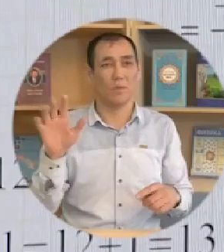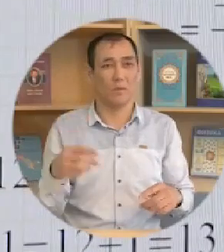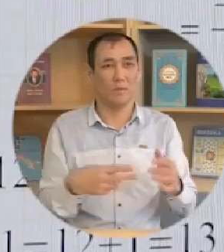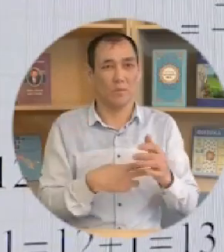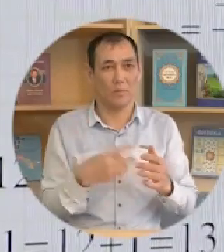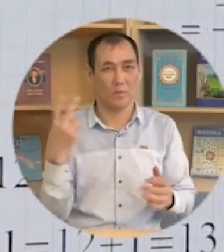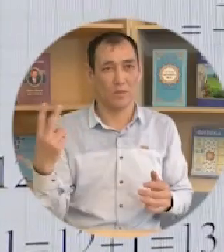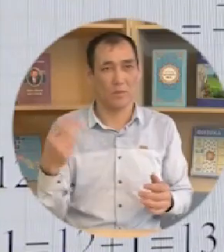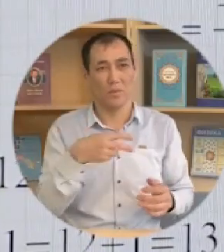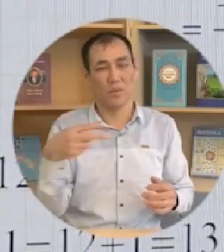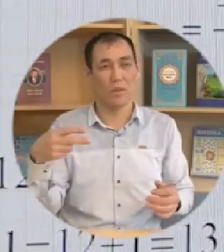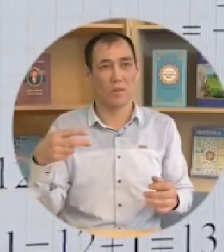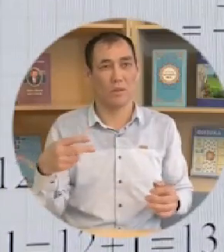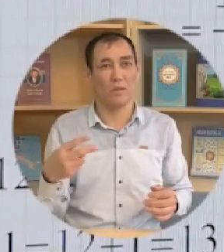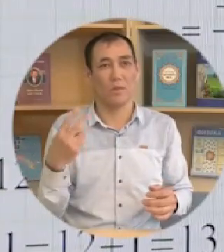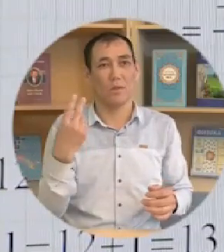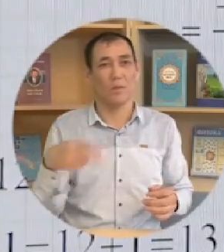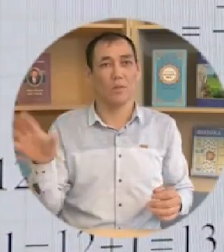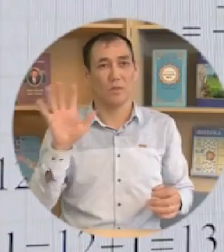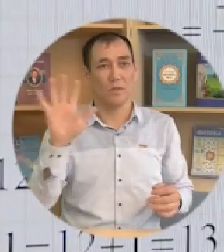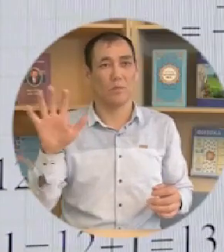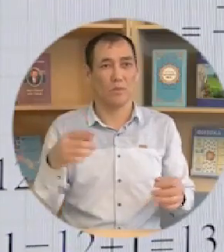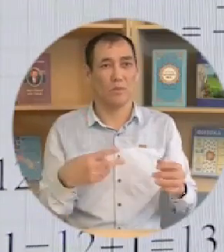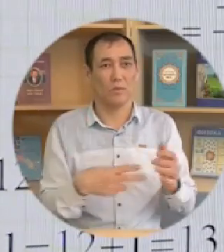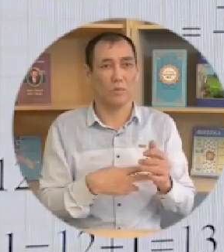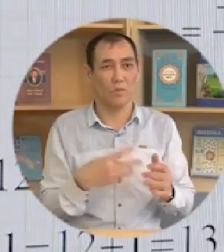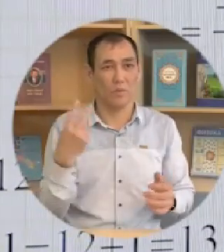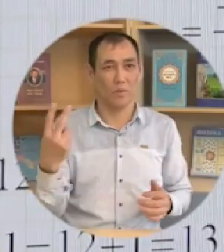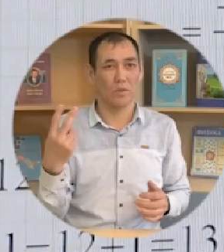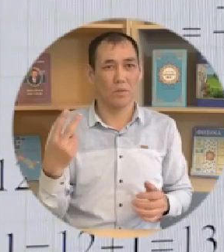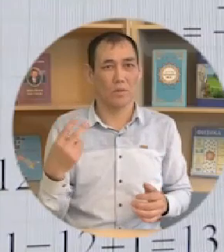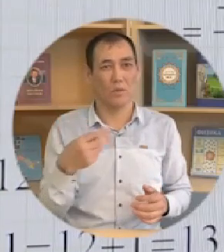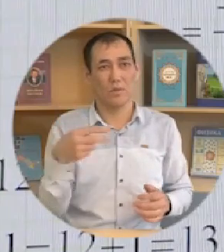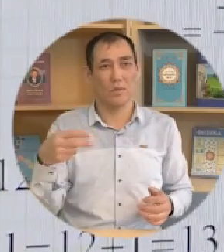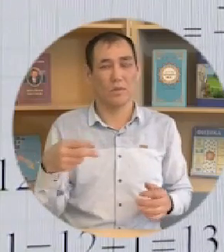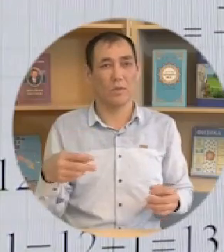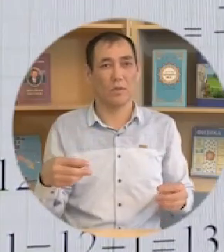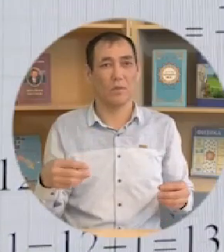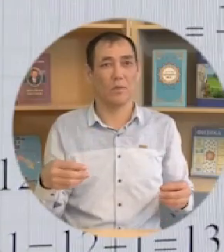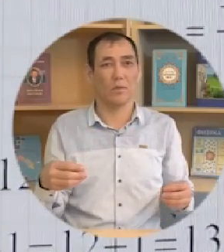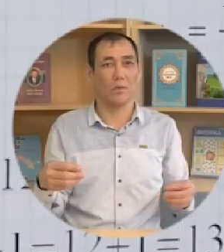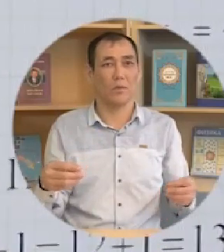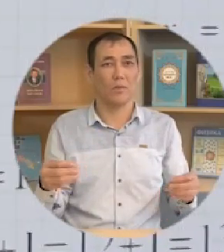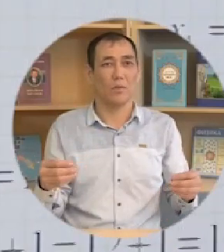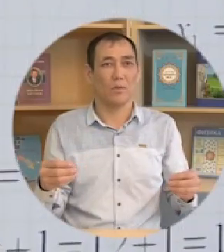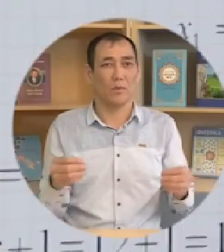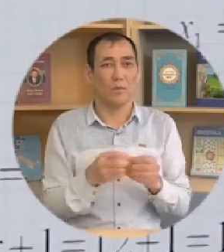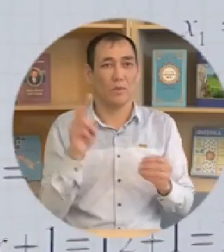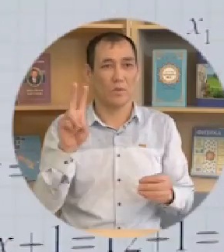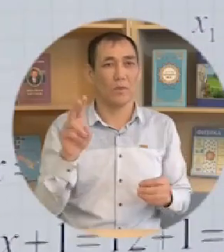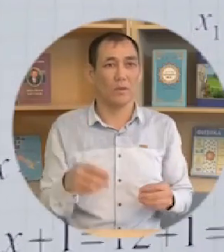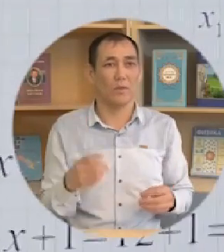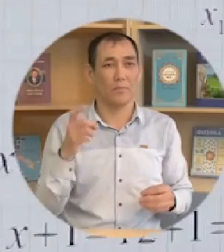2 тең 24 бөлінген 2. Бұл 12-ге тең болады. X